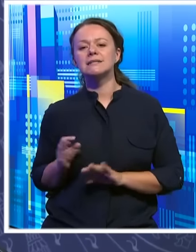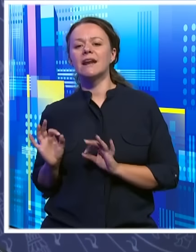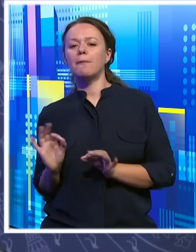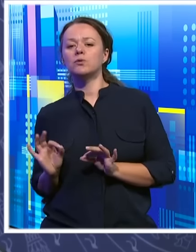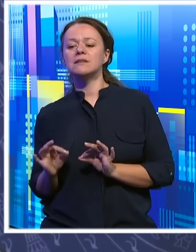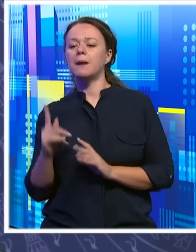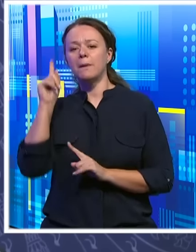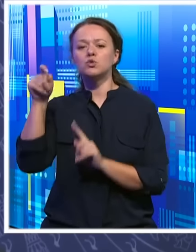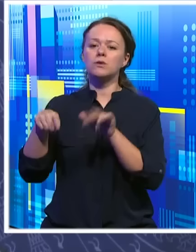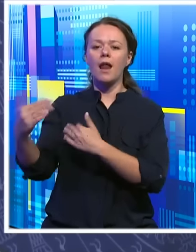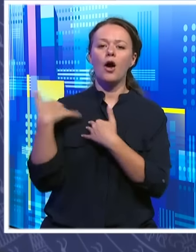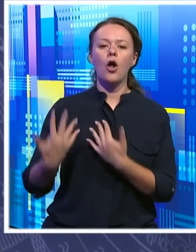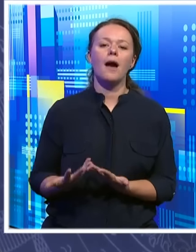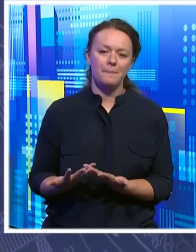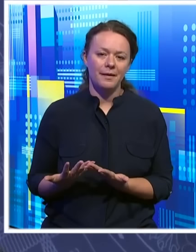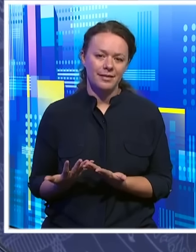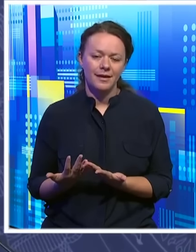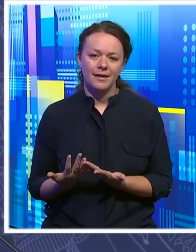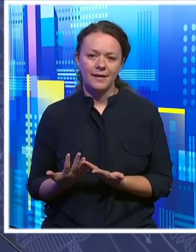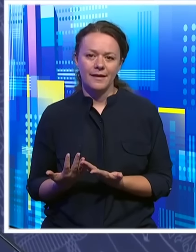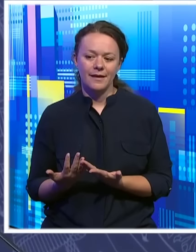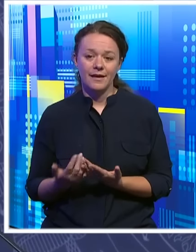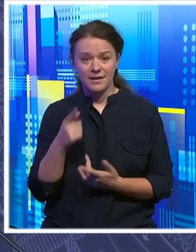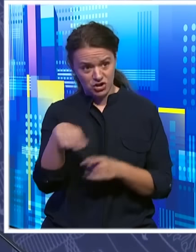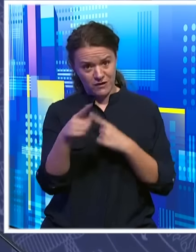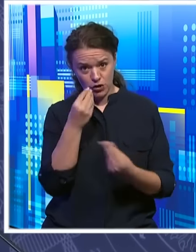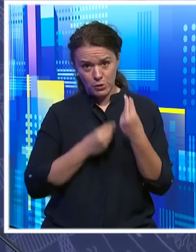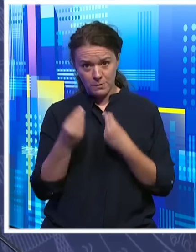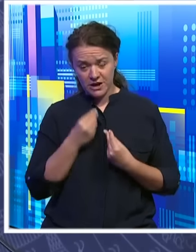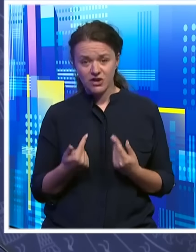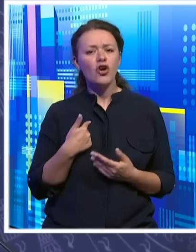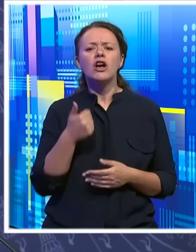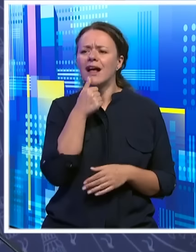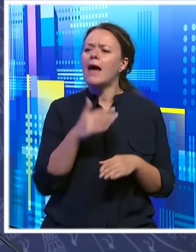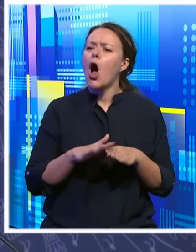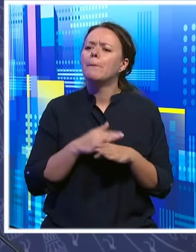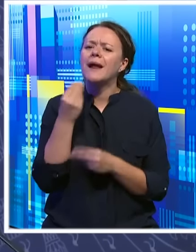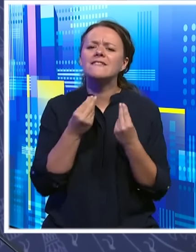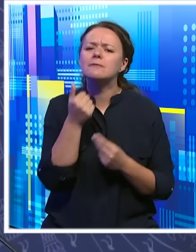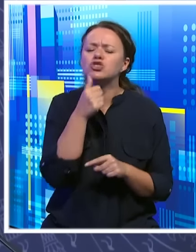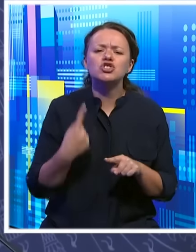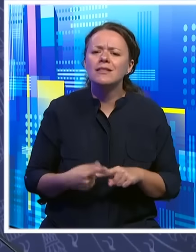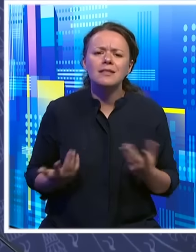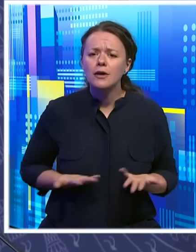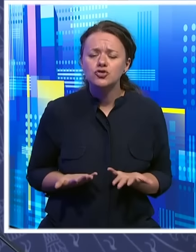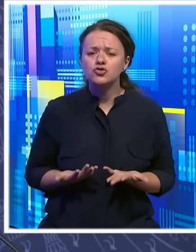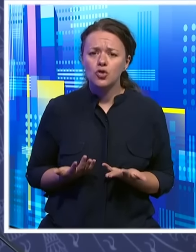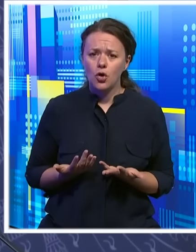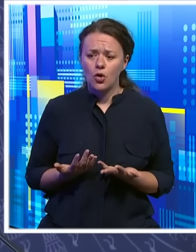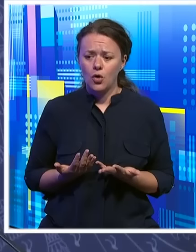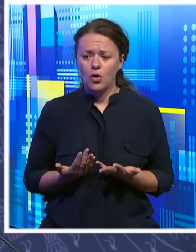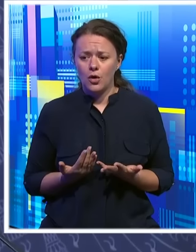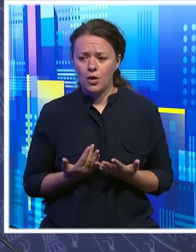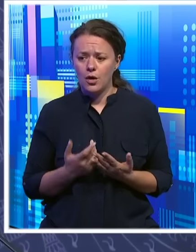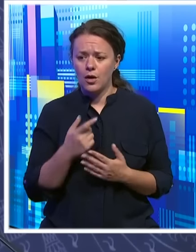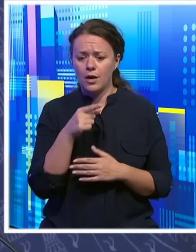napadne. I sad ćete vi meni to da objašnjete. Sad da se pravdam, za šta tačno da se pravdam? Što smo izveli dozvoljenom